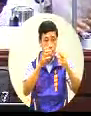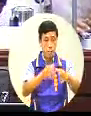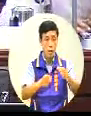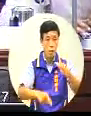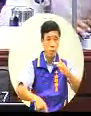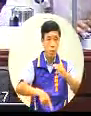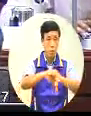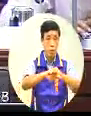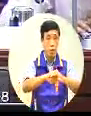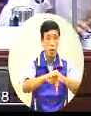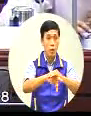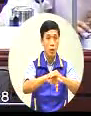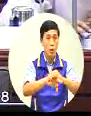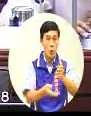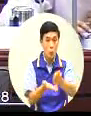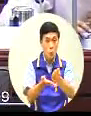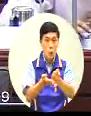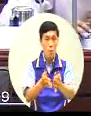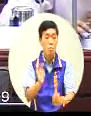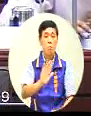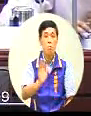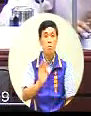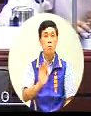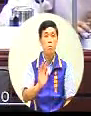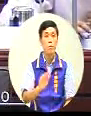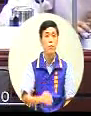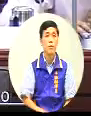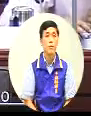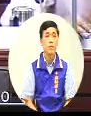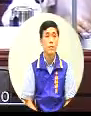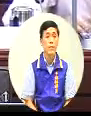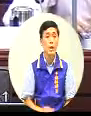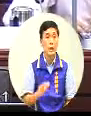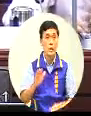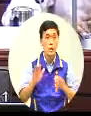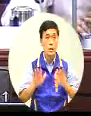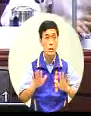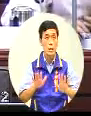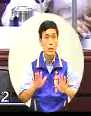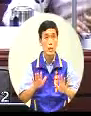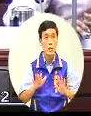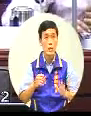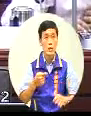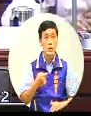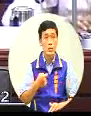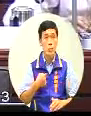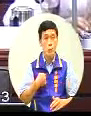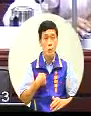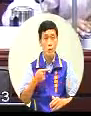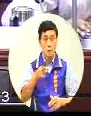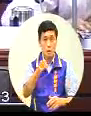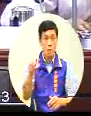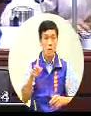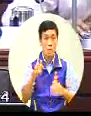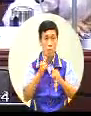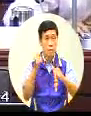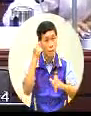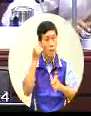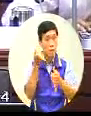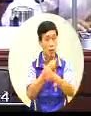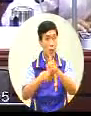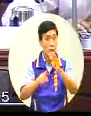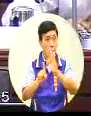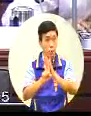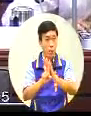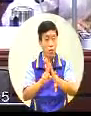违建是不值得鼓励的哦。当然，今天作为我们民意代表啊，转